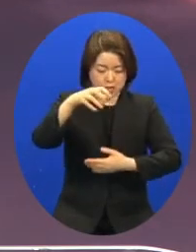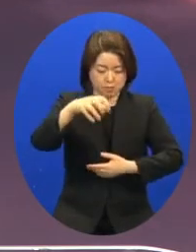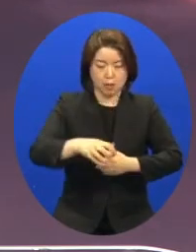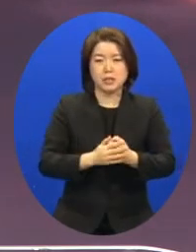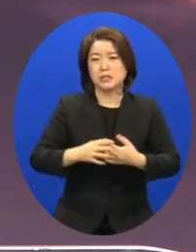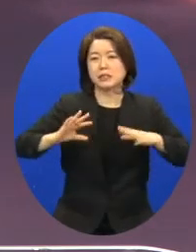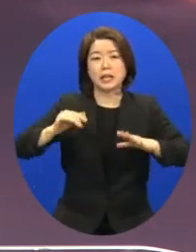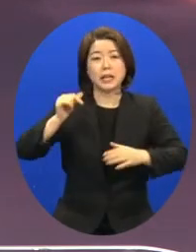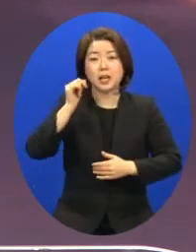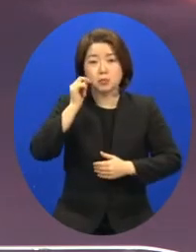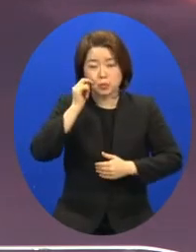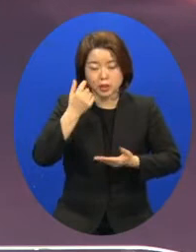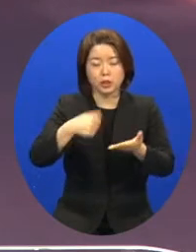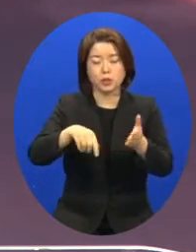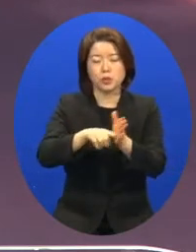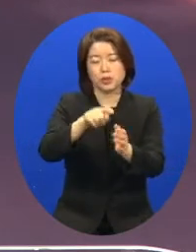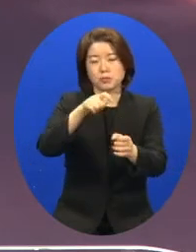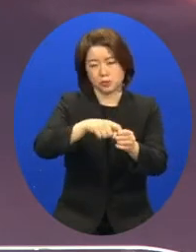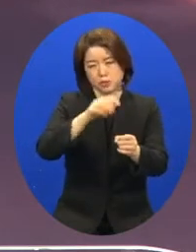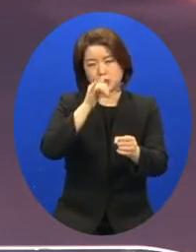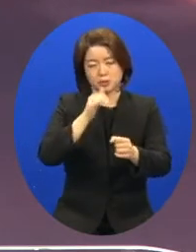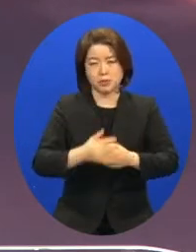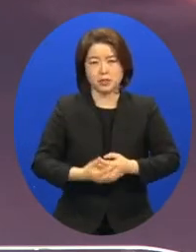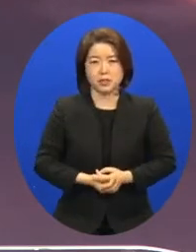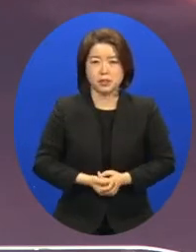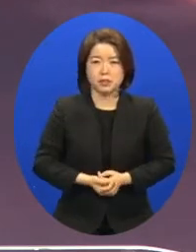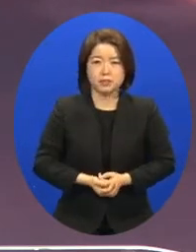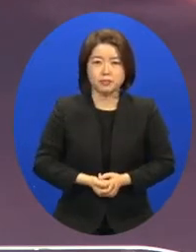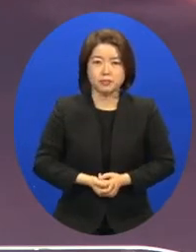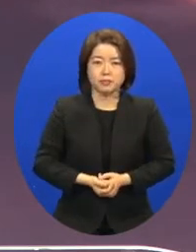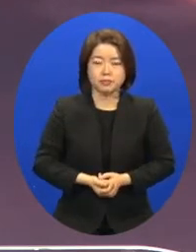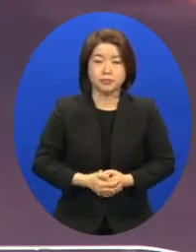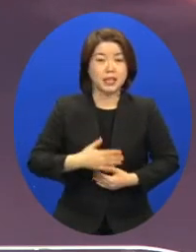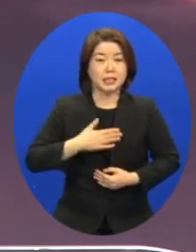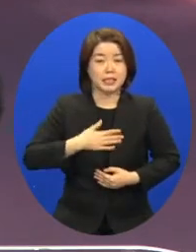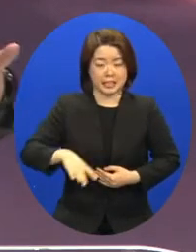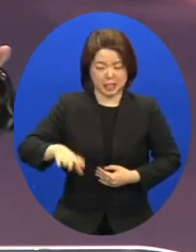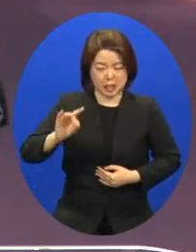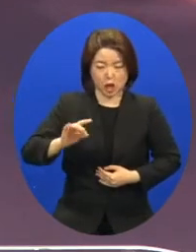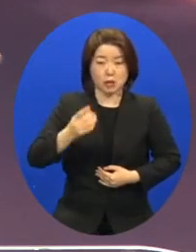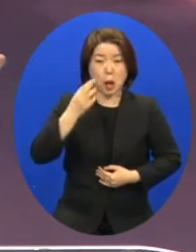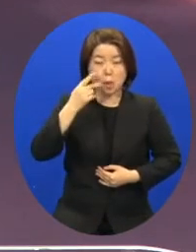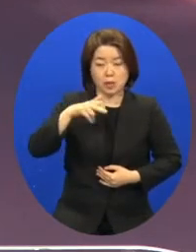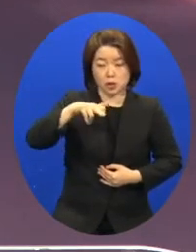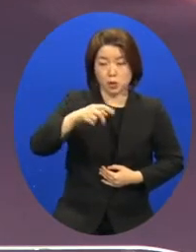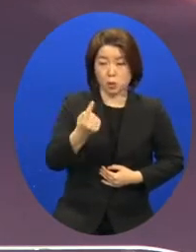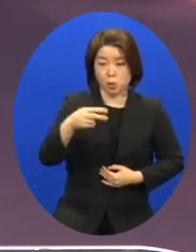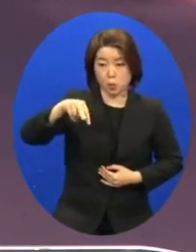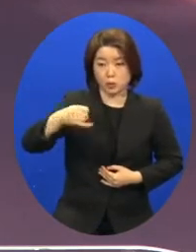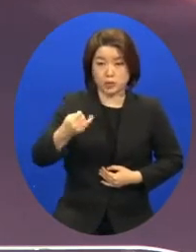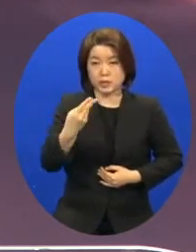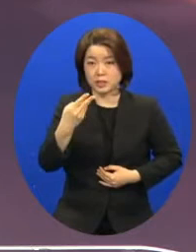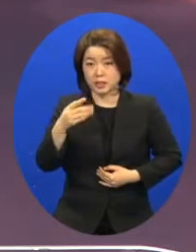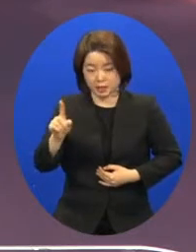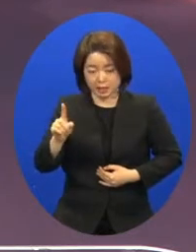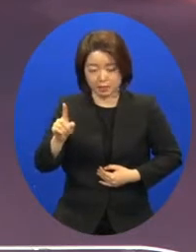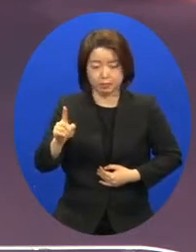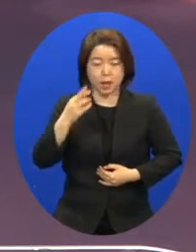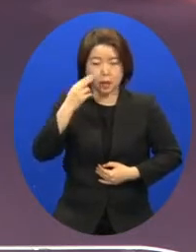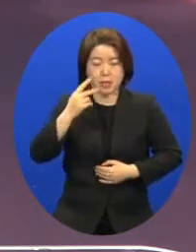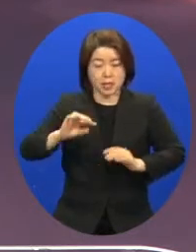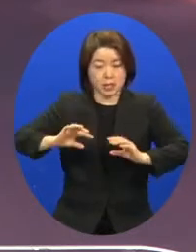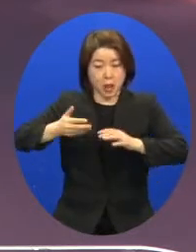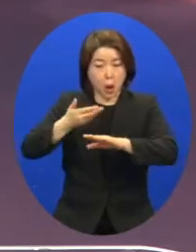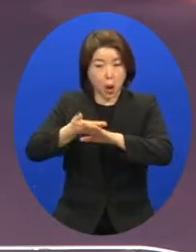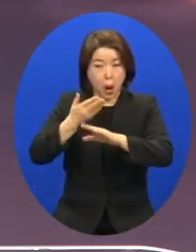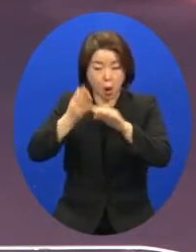자랑하지 못하게 하시려는 것입니다. 제가 처음 미국 코스타에 갔을 때, 미국 유학생 수련회에 처음